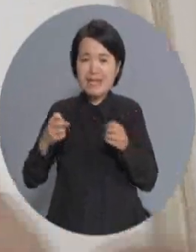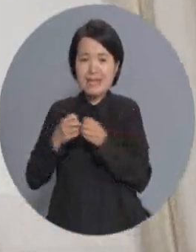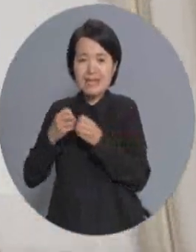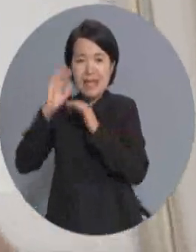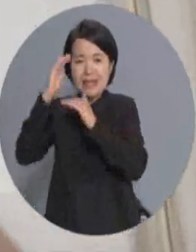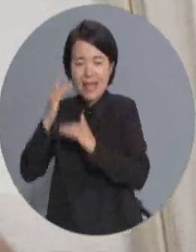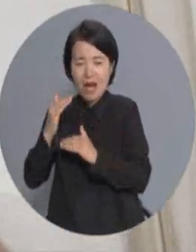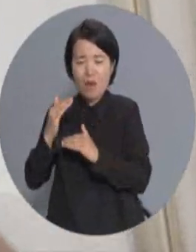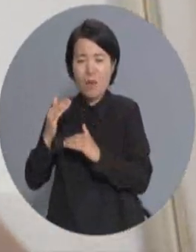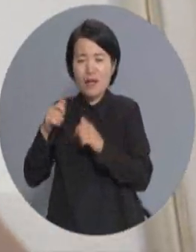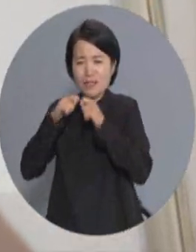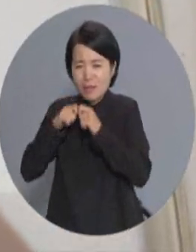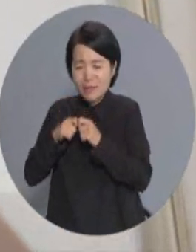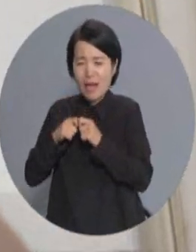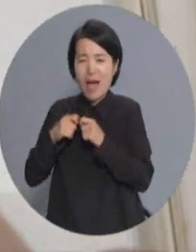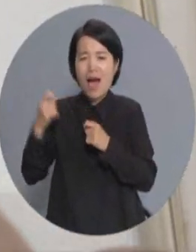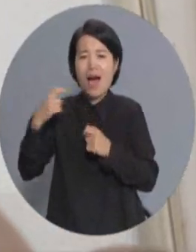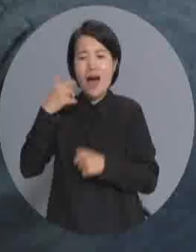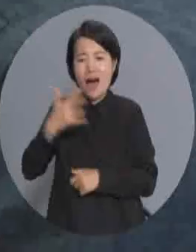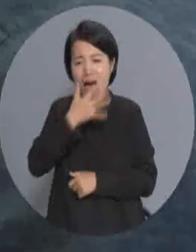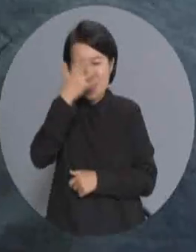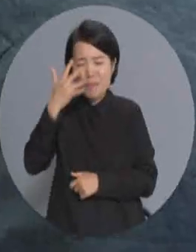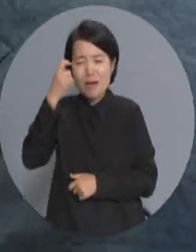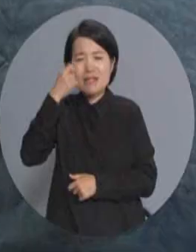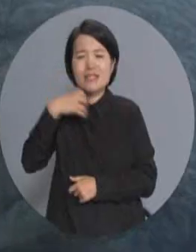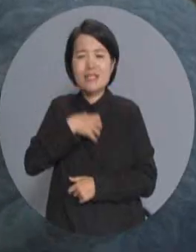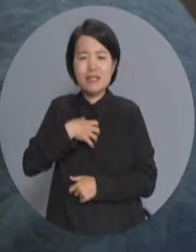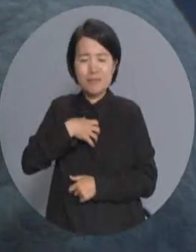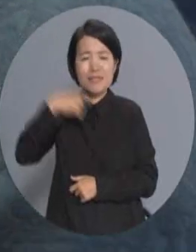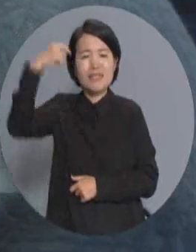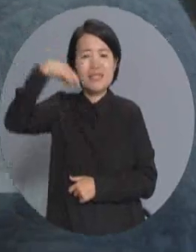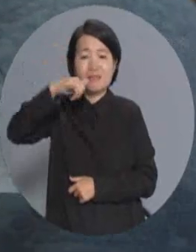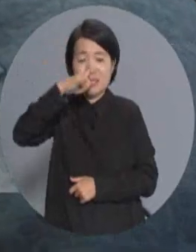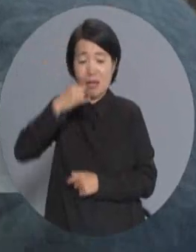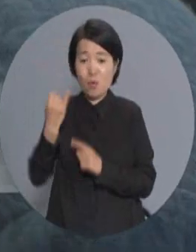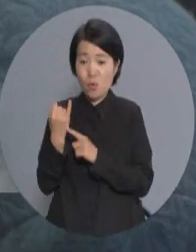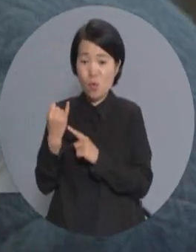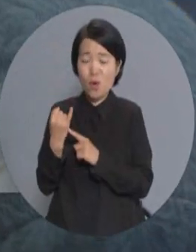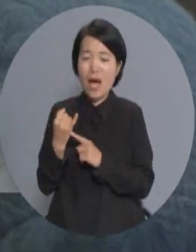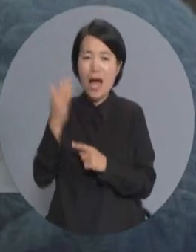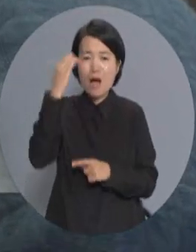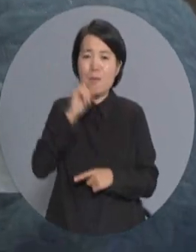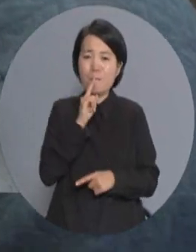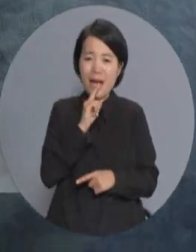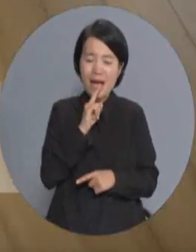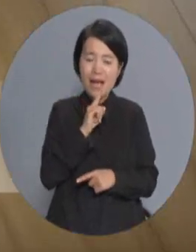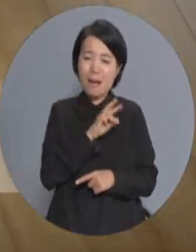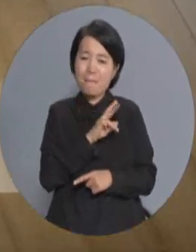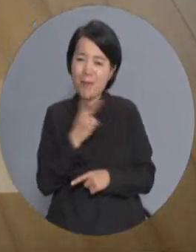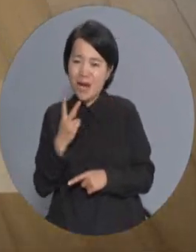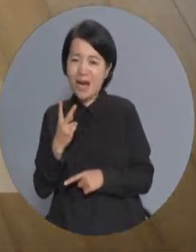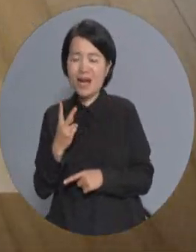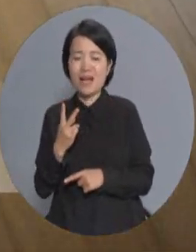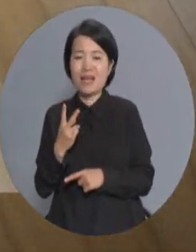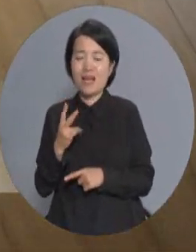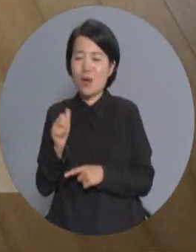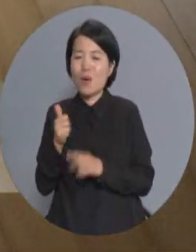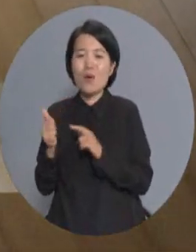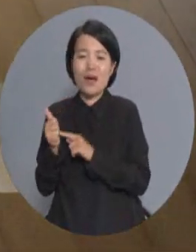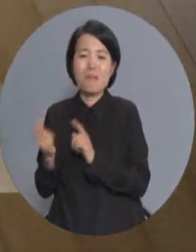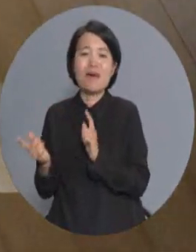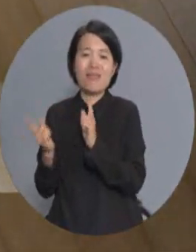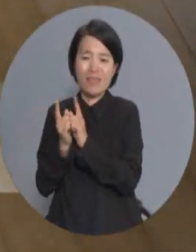섬세하고 아름답고 슬프다고 말했습니다. 특히 독특한 감각이 있는 한국어를 맛깔스럽게 살려낸 좋은 번역가를